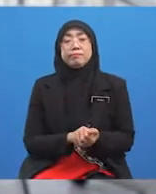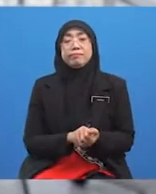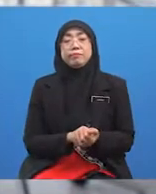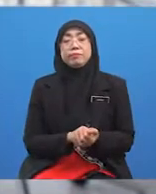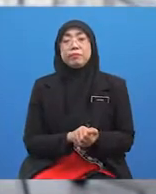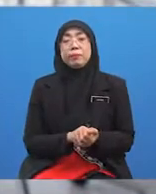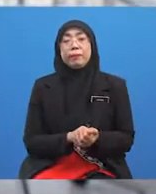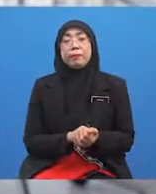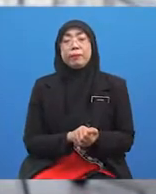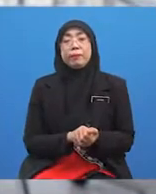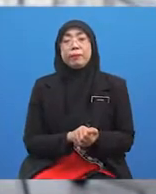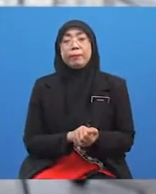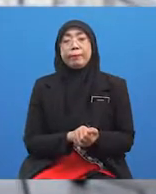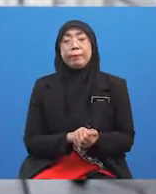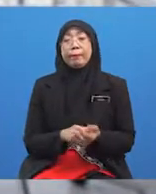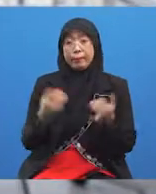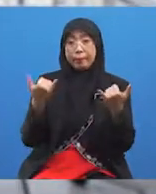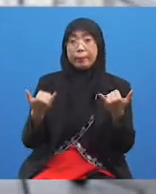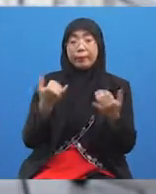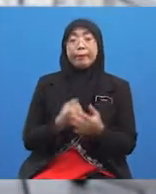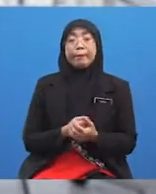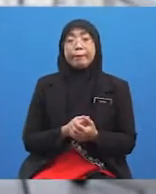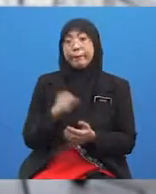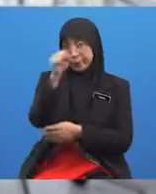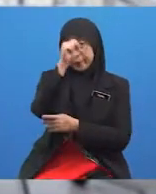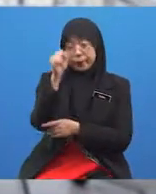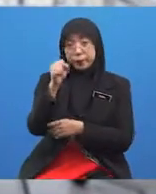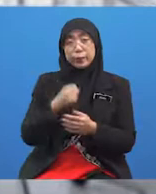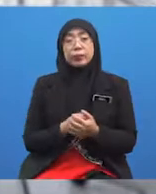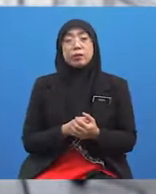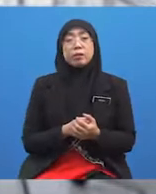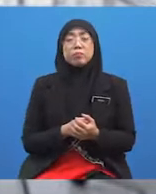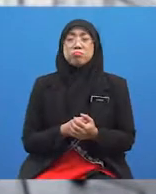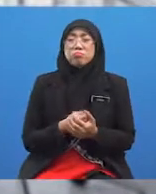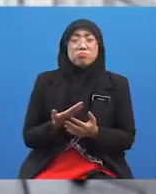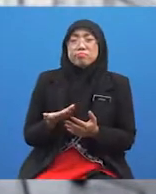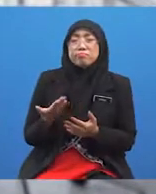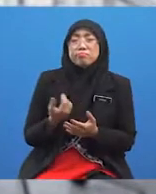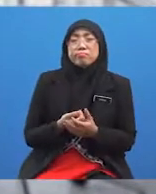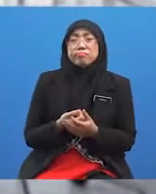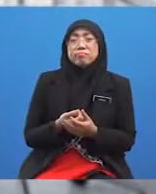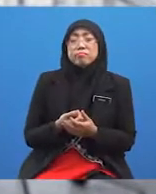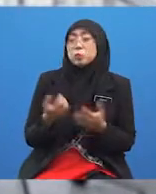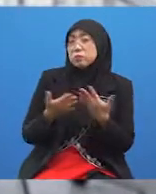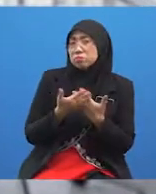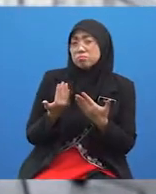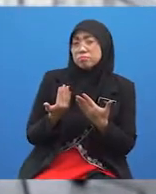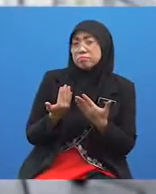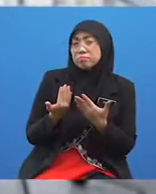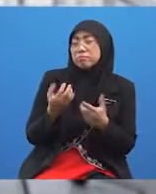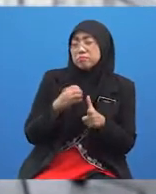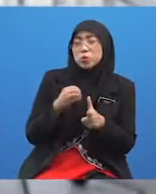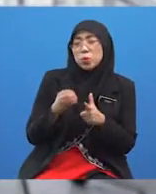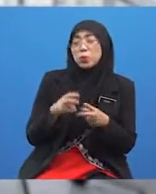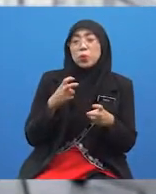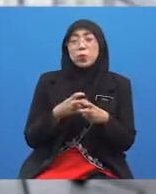Baiklah pelajar-pelajar yang cikgu kasihi sekalian. Soalan cikgu, rasa-rasanya senang atau tidak